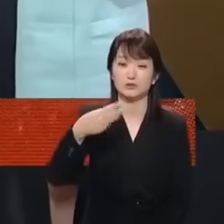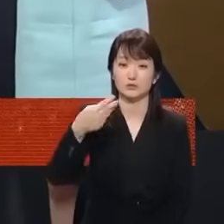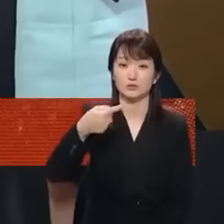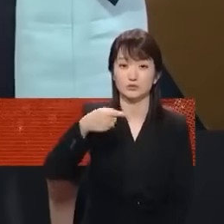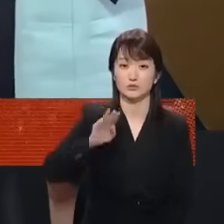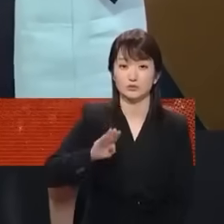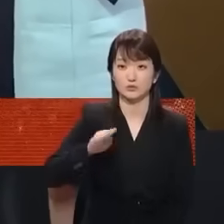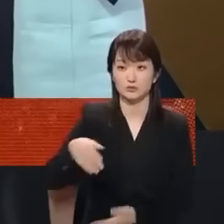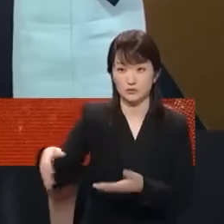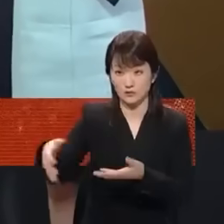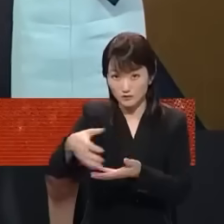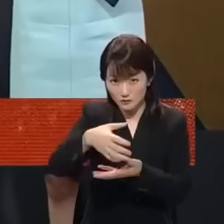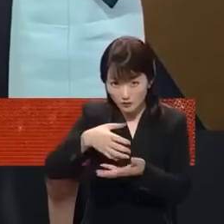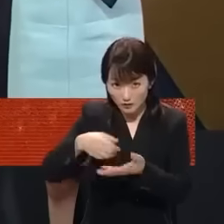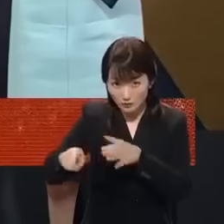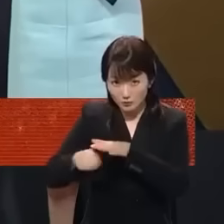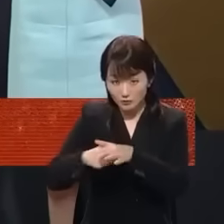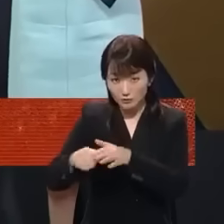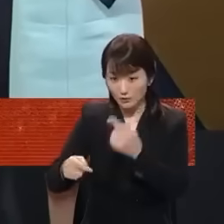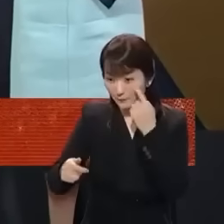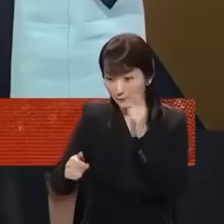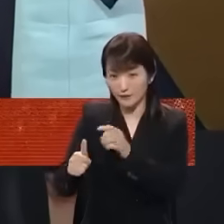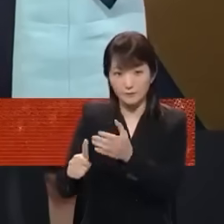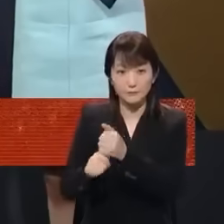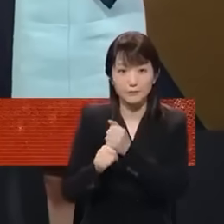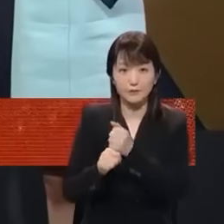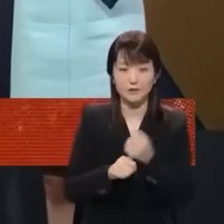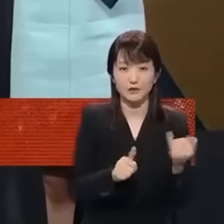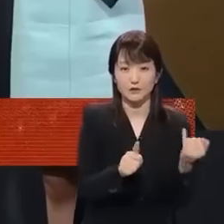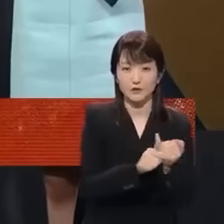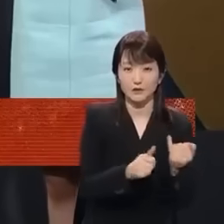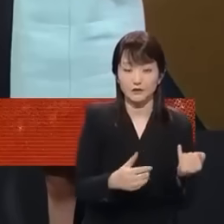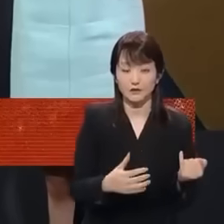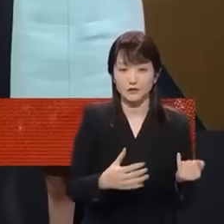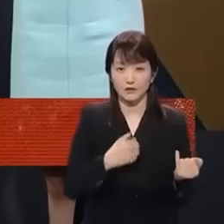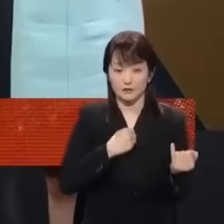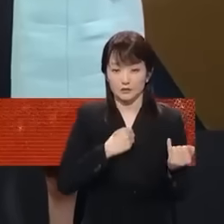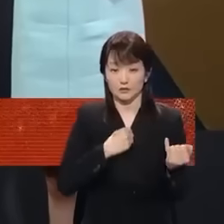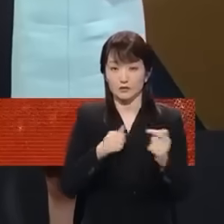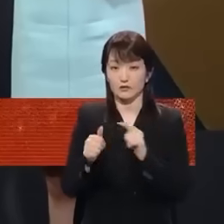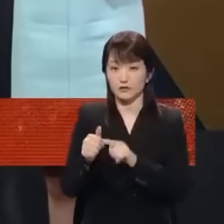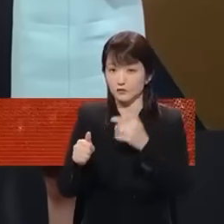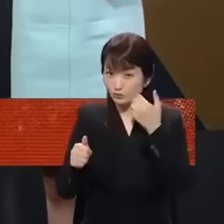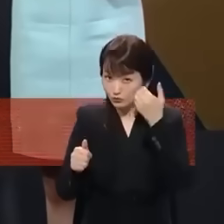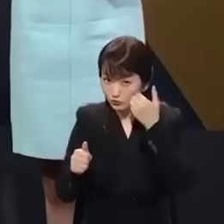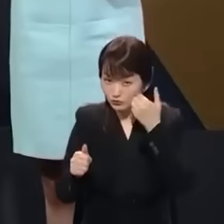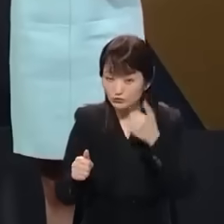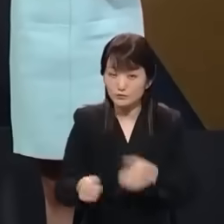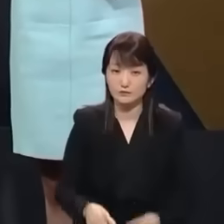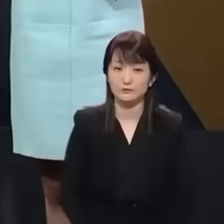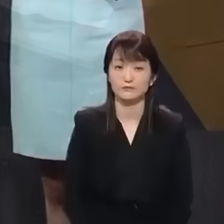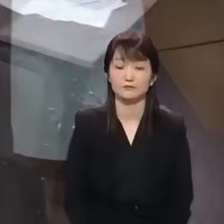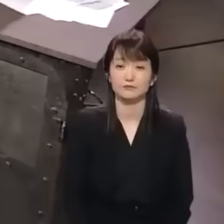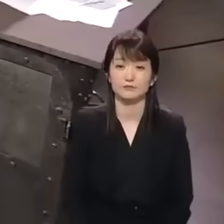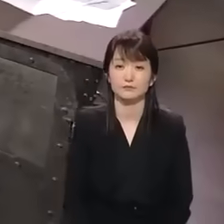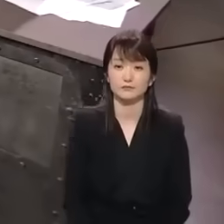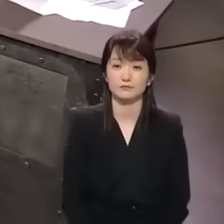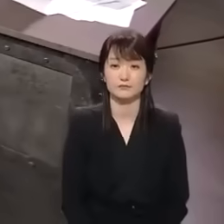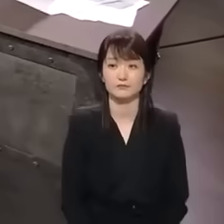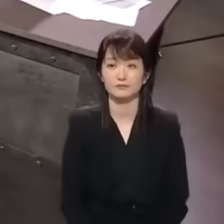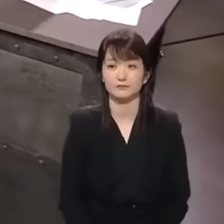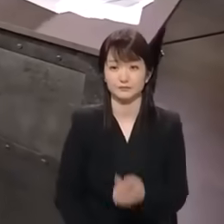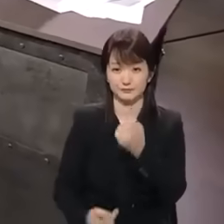도둑을 현장에서 붙잡았다고 하는데요 부부를 놀라게 한 도둑의 정체는 누구일까요 자